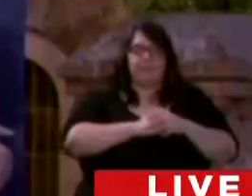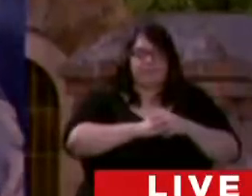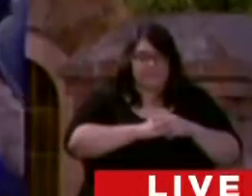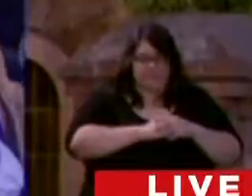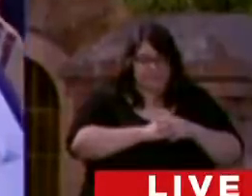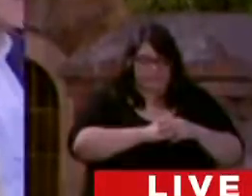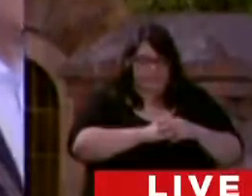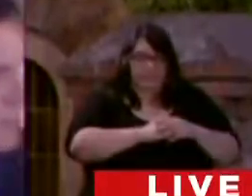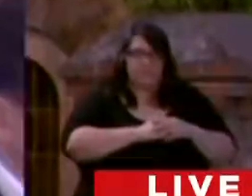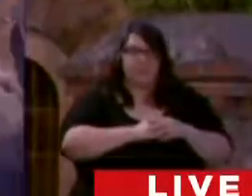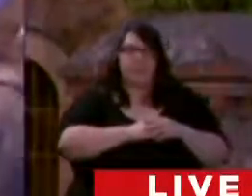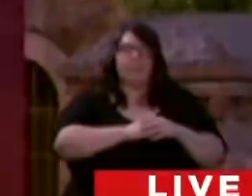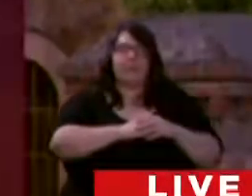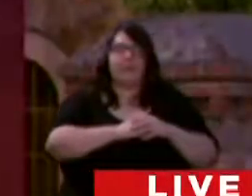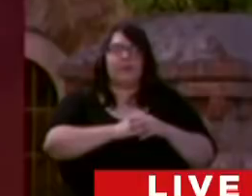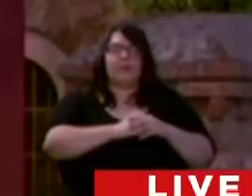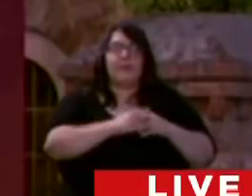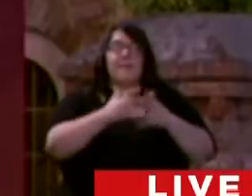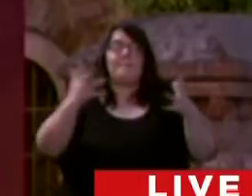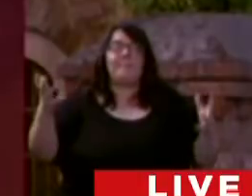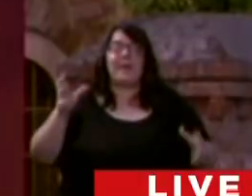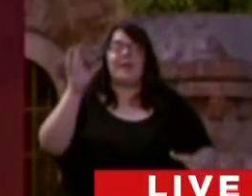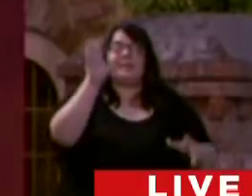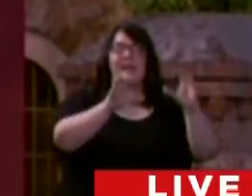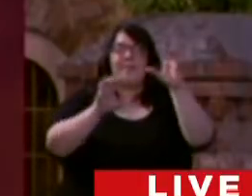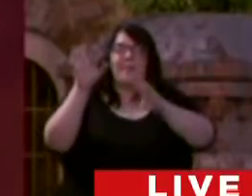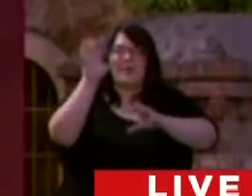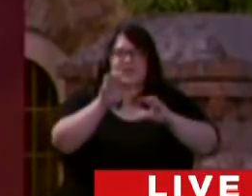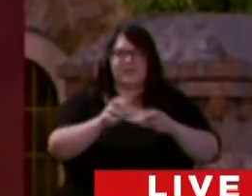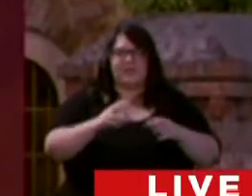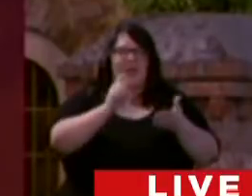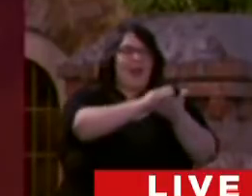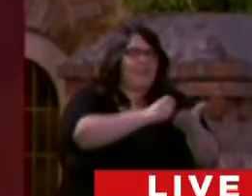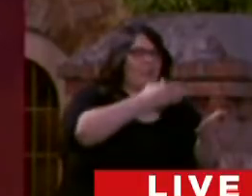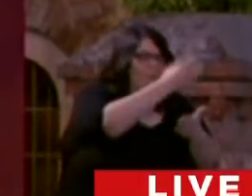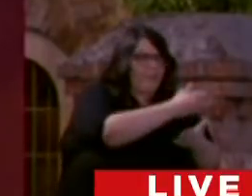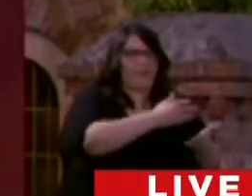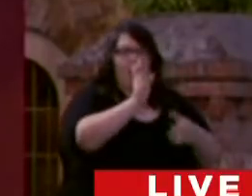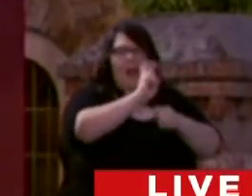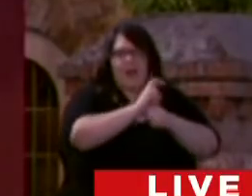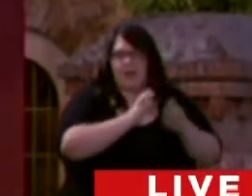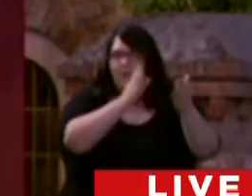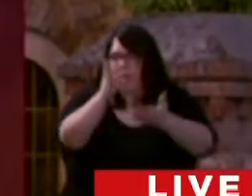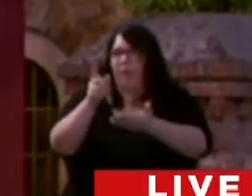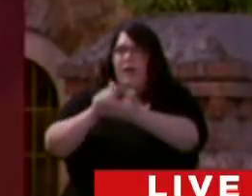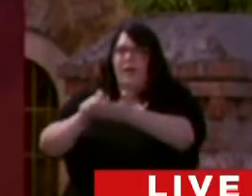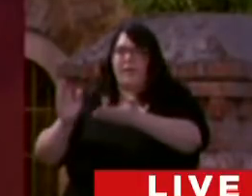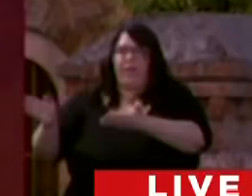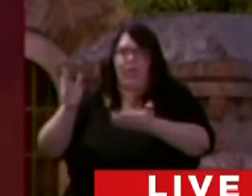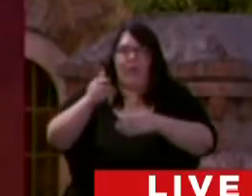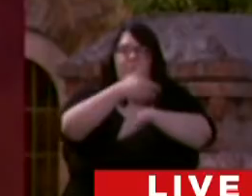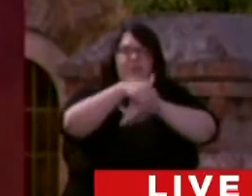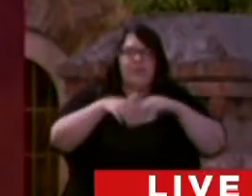Αδειοδοτήσεις μεγάλων επενδύσεων που σέρνονται από γραφείο σε γραφείο θα έχουν πια ρητές προθεσμίες, θα